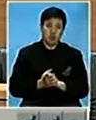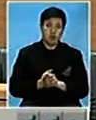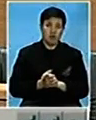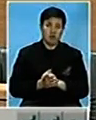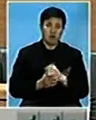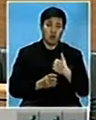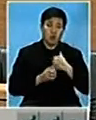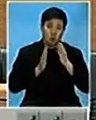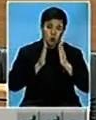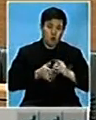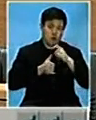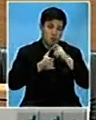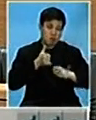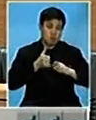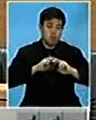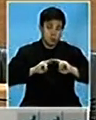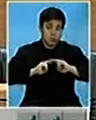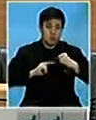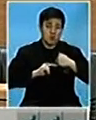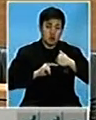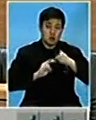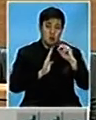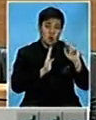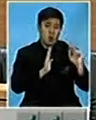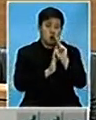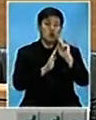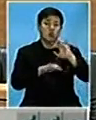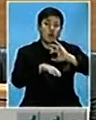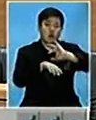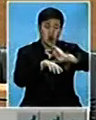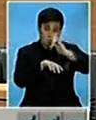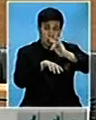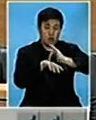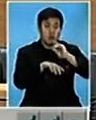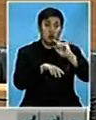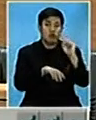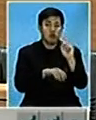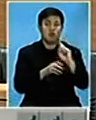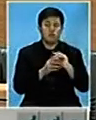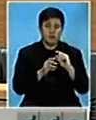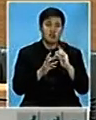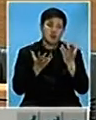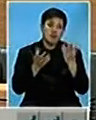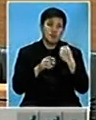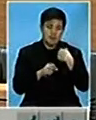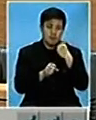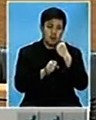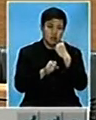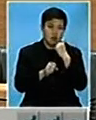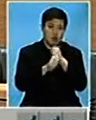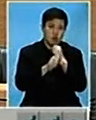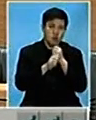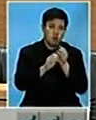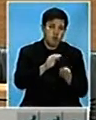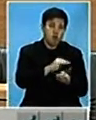ส่วนบุคคลตามกฎธรรมชาตินี้ถึงที่สุดก็คือสามารถที่จะทำร้าย